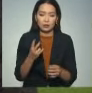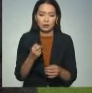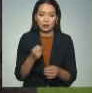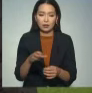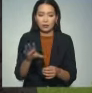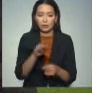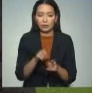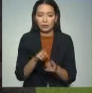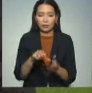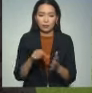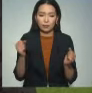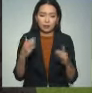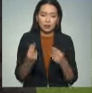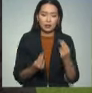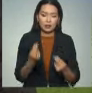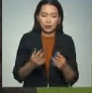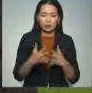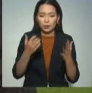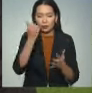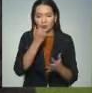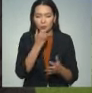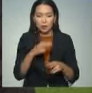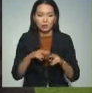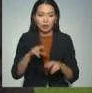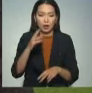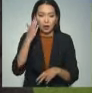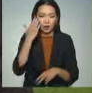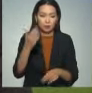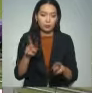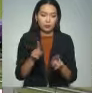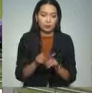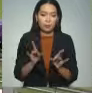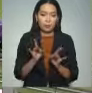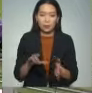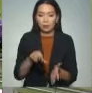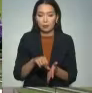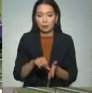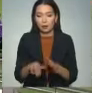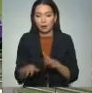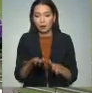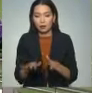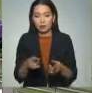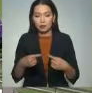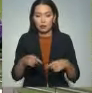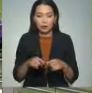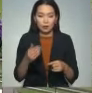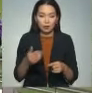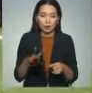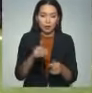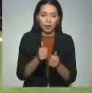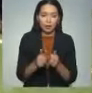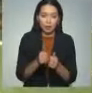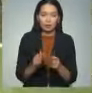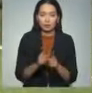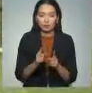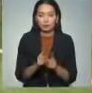все пришли и собираются играть. Большое спасибо столичному акимату за такое мероприятие. По словам организаторов, мероприятие с каждым годом привлекает